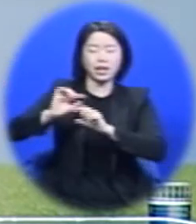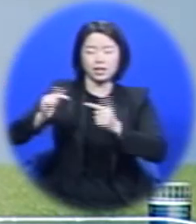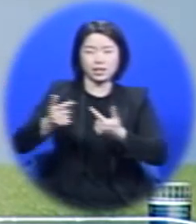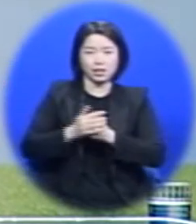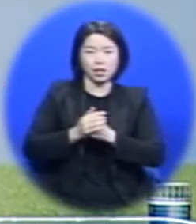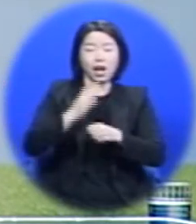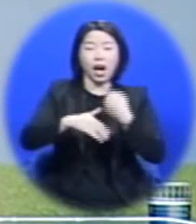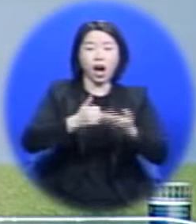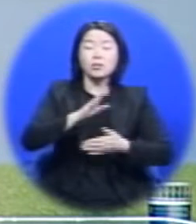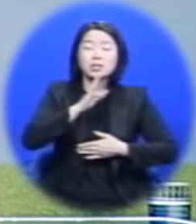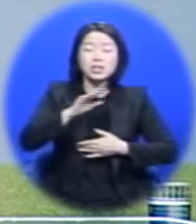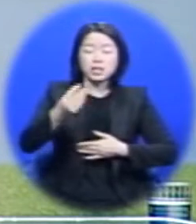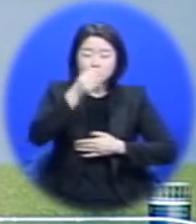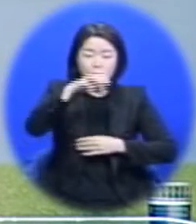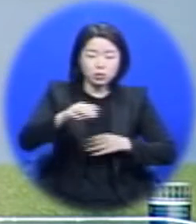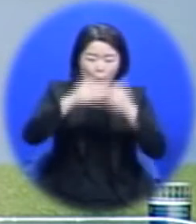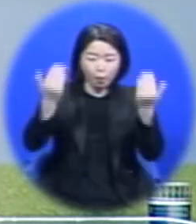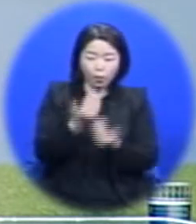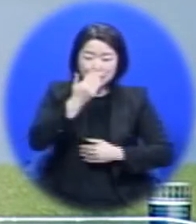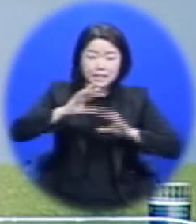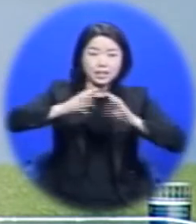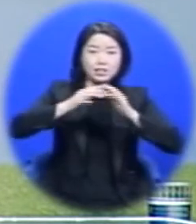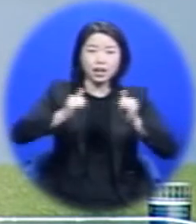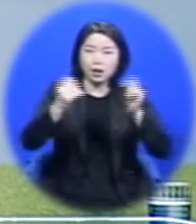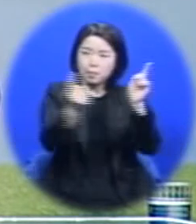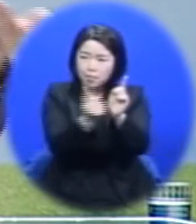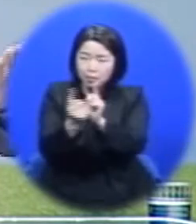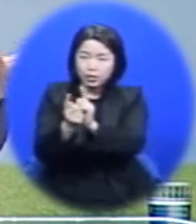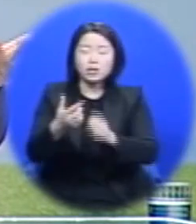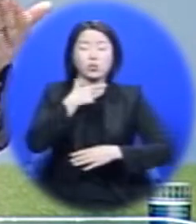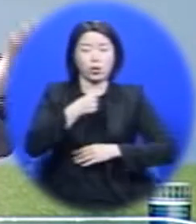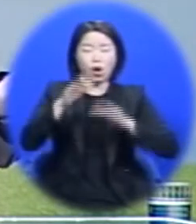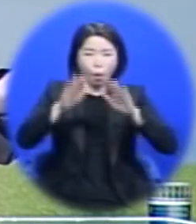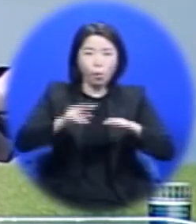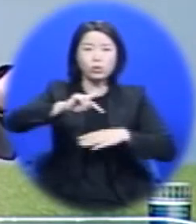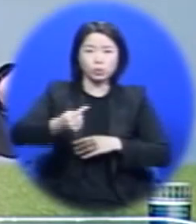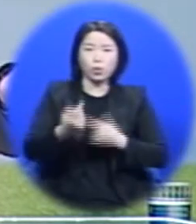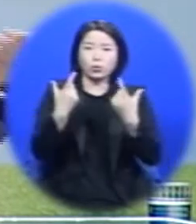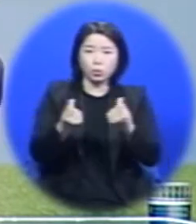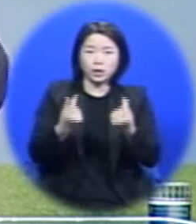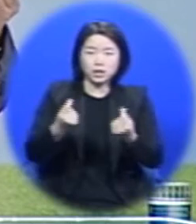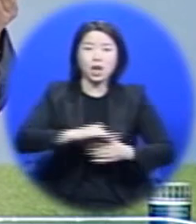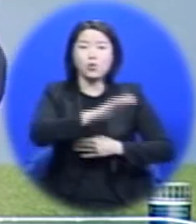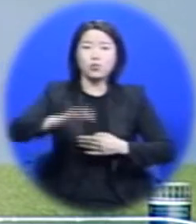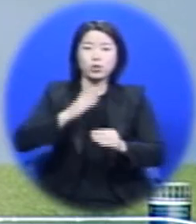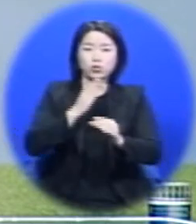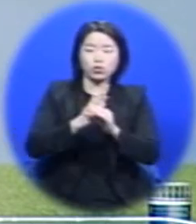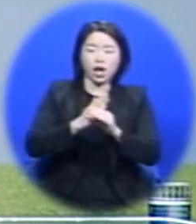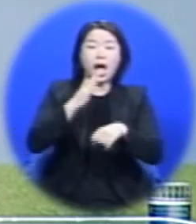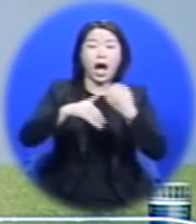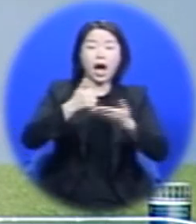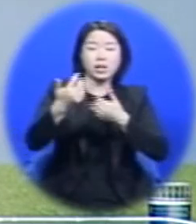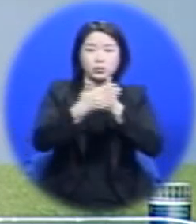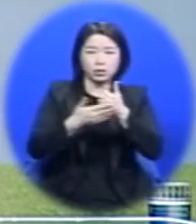하나님은 진짜 성소에서 모든 이스라엘 백성을 다 만나 주시기를 원하시고 오늘도 마찬가지로 우리 중에 하나님의